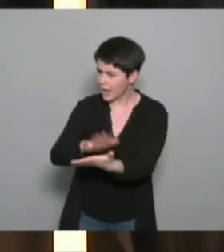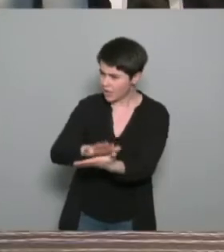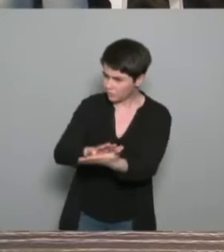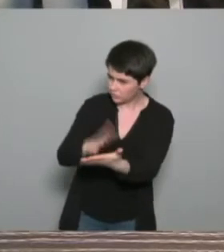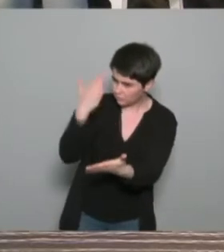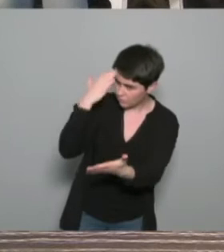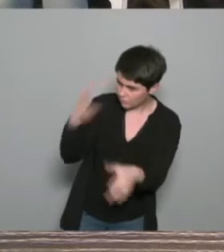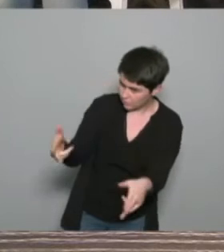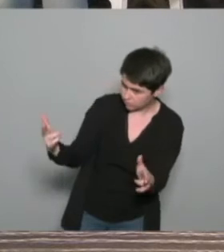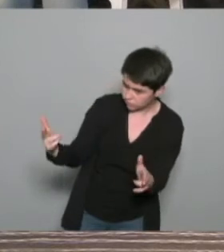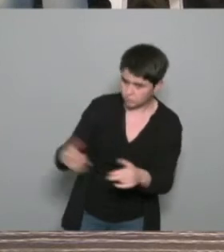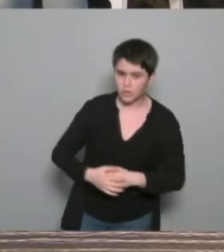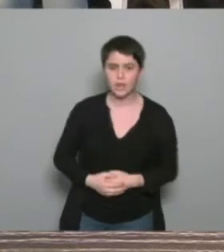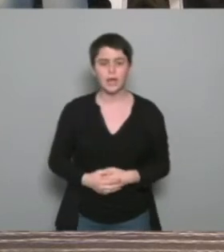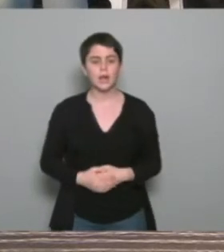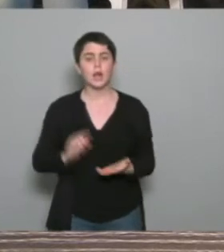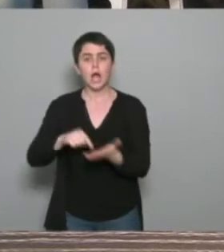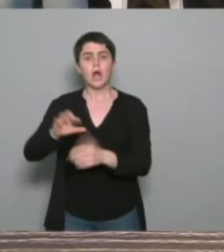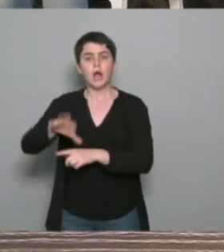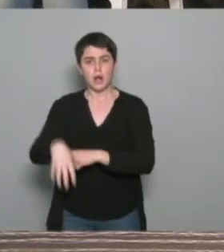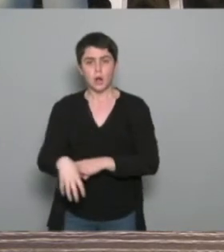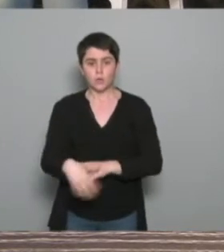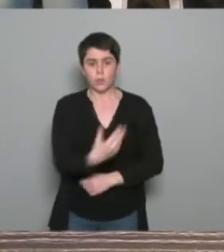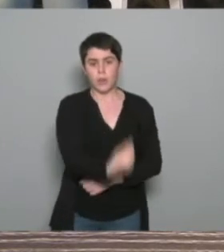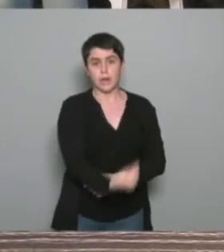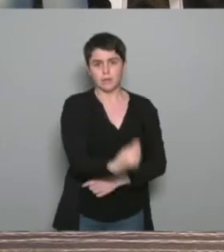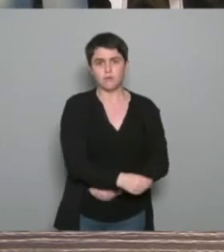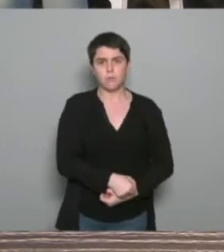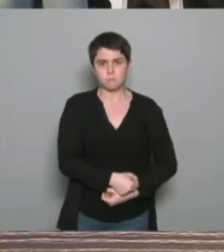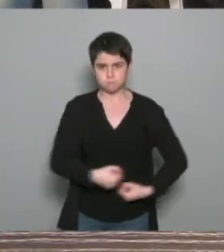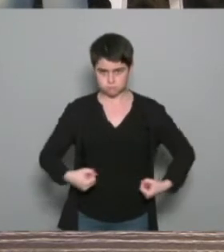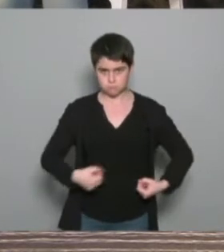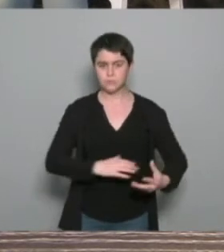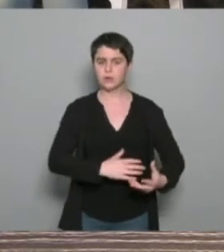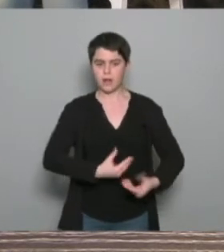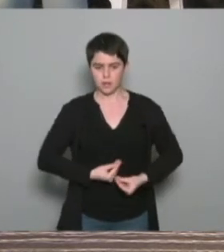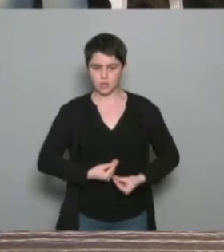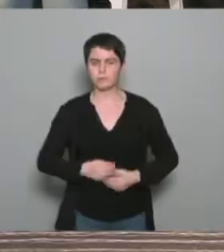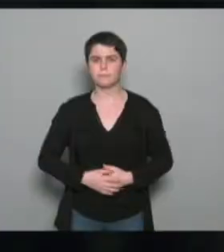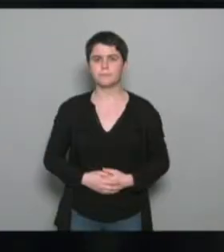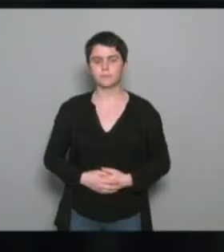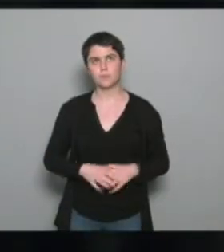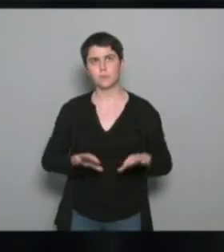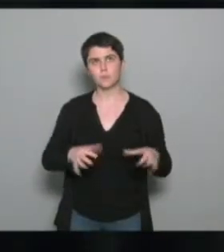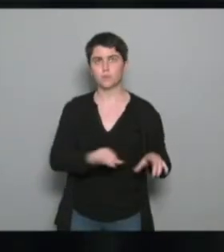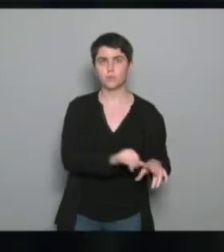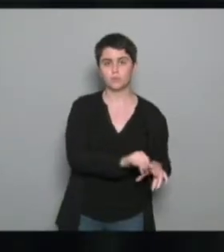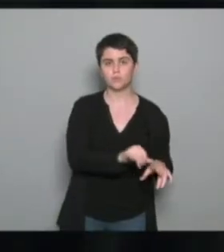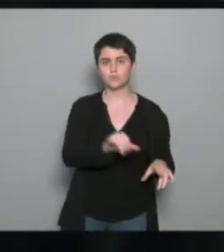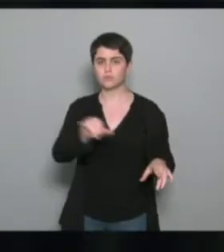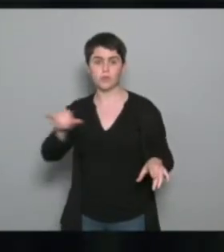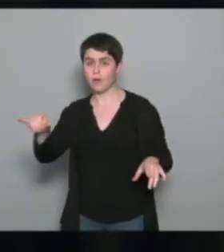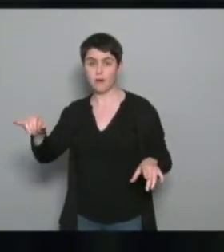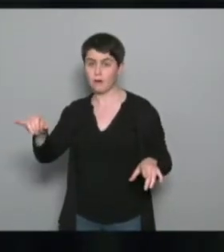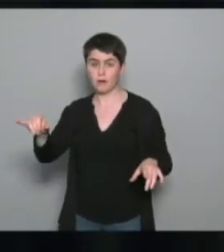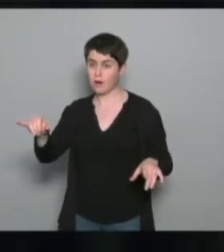au niveau de camp, on accueille des enfants en surpoids et ça va jusqu'au grand senior.